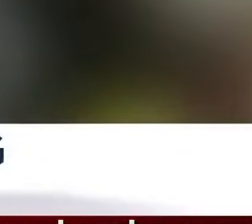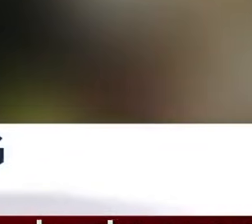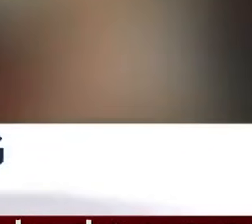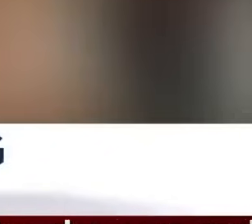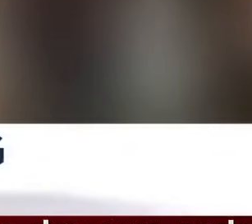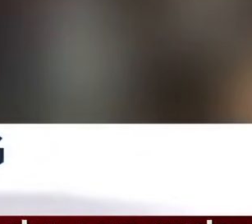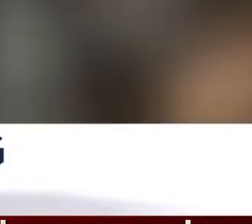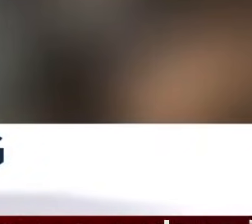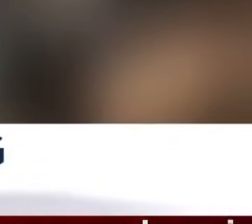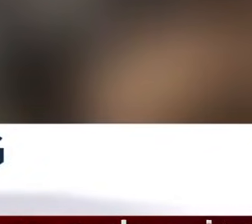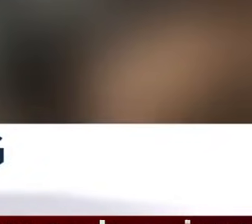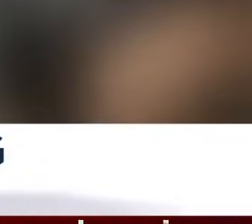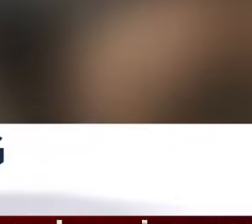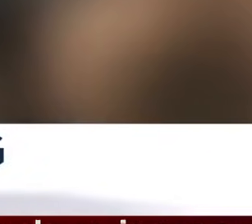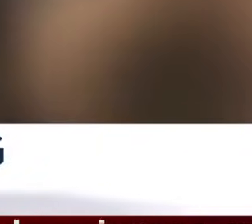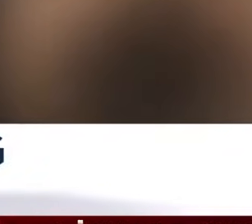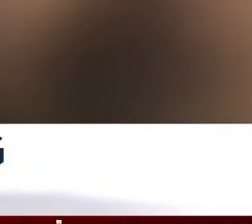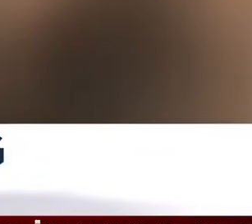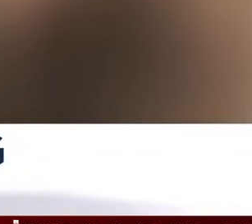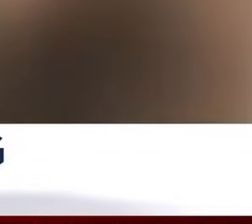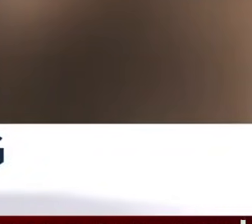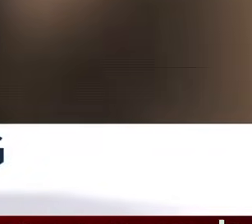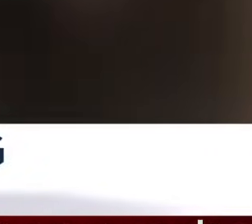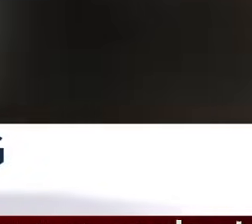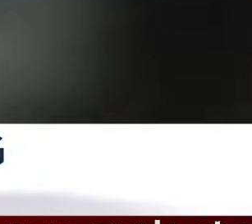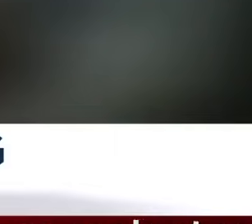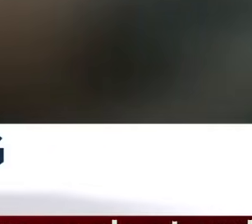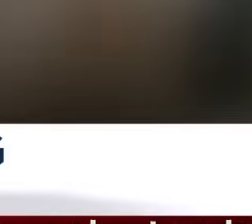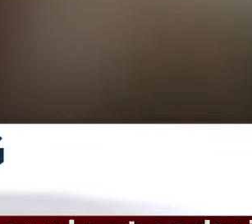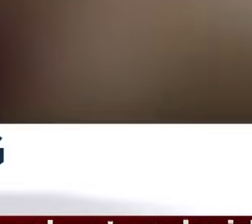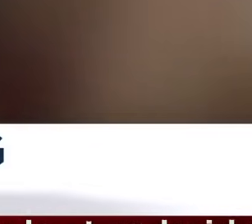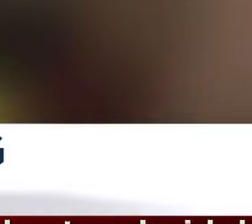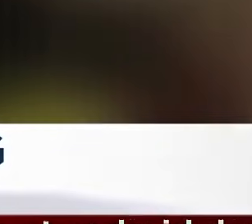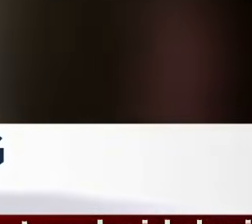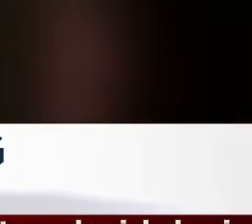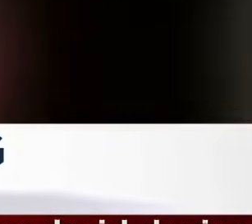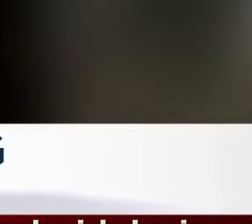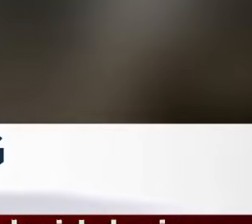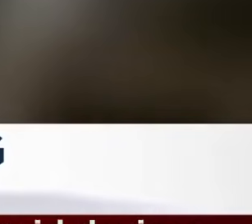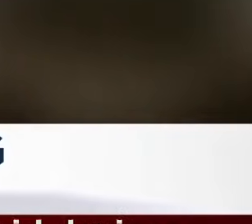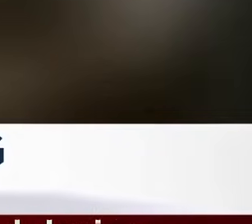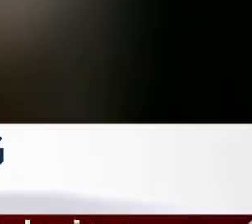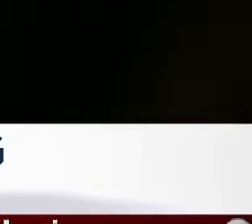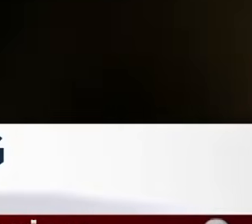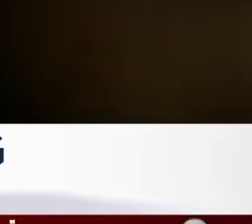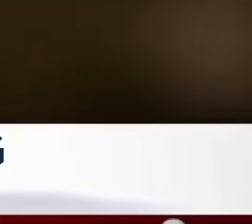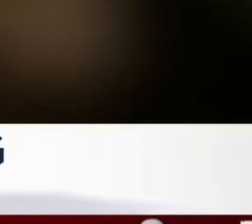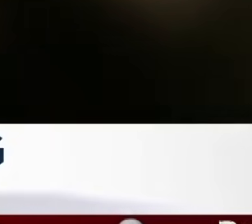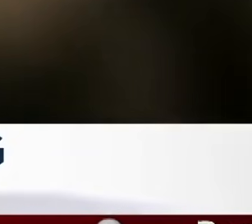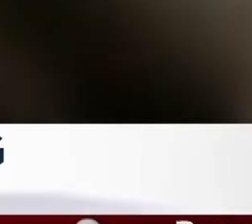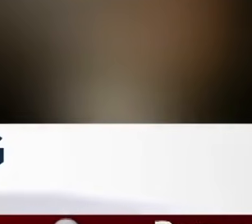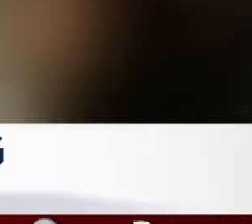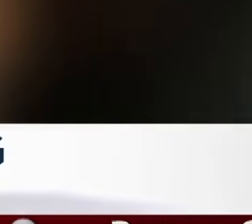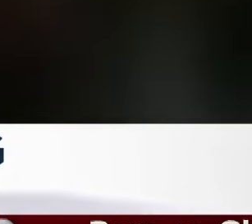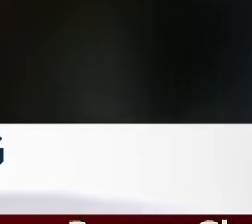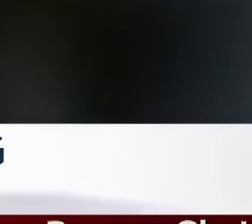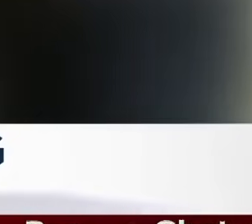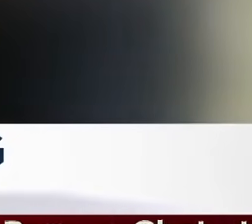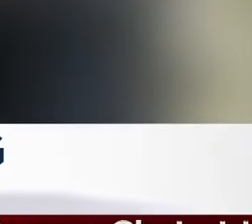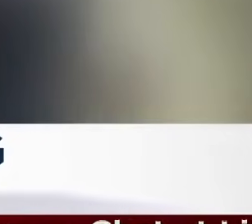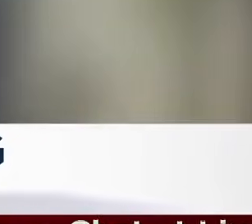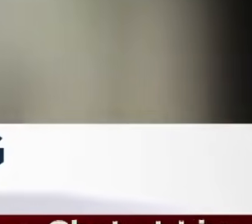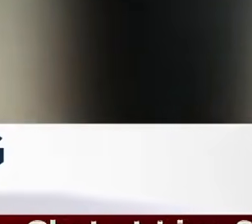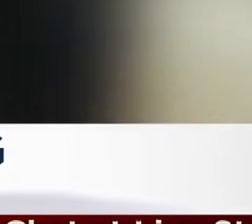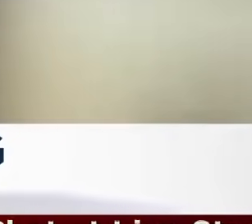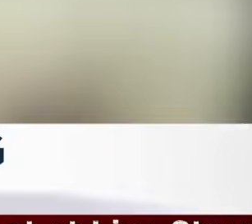Nagkanya-kanyang silong ang mga pumila sa labas ng ospital ng Maynila nang bumuhos ang ulan kaninang madaling araw. Ilan sa kanila, hating gabi pa naroon para